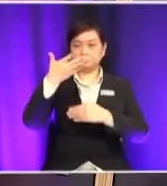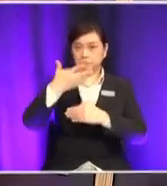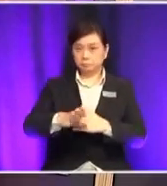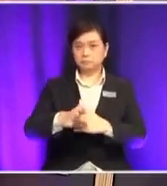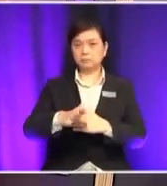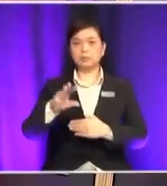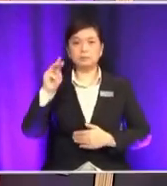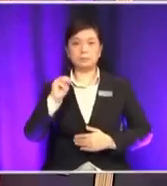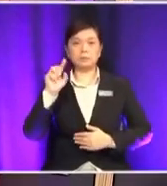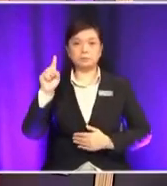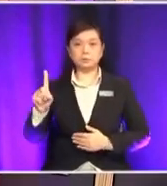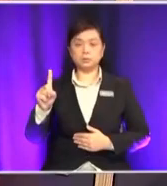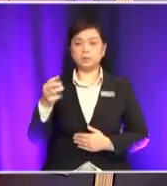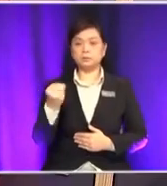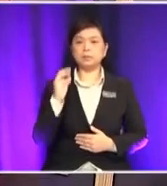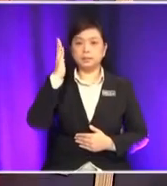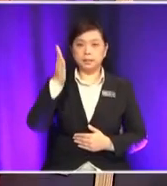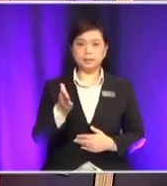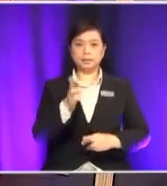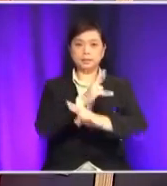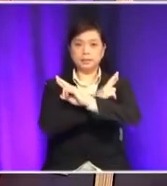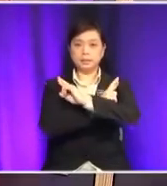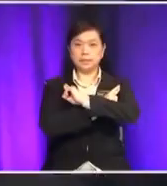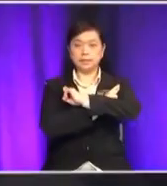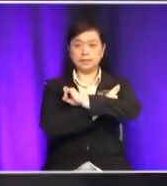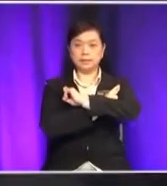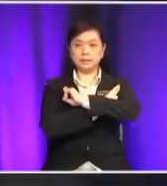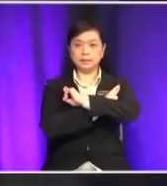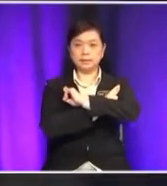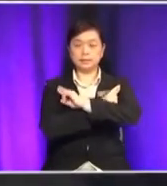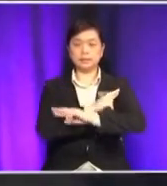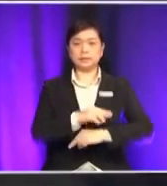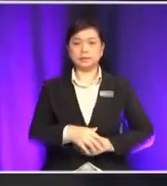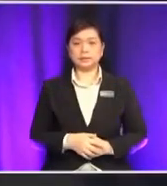mereka akan berehat Kristiani